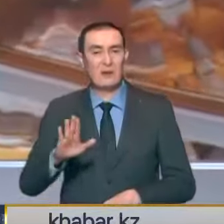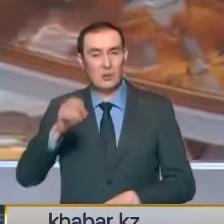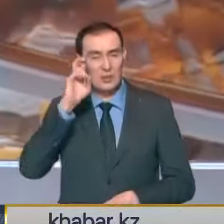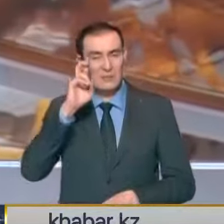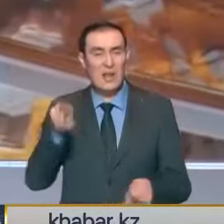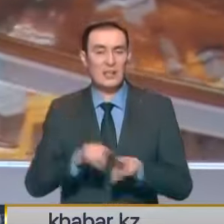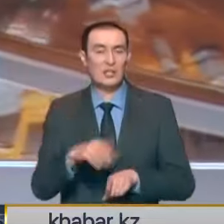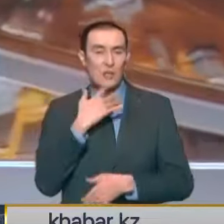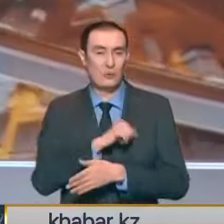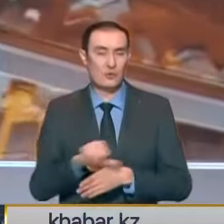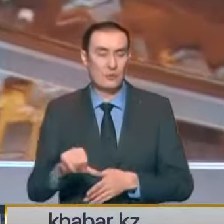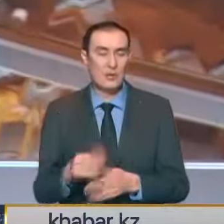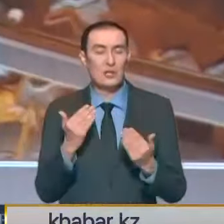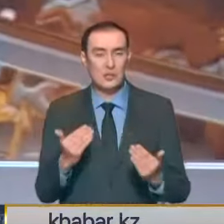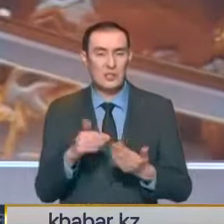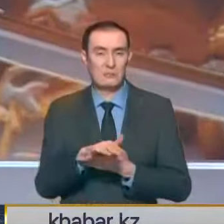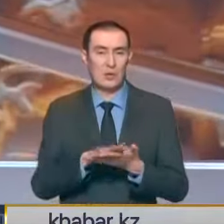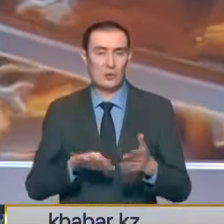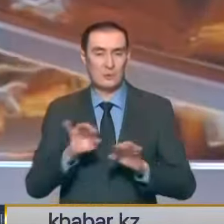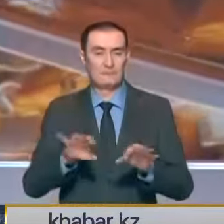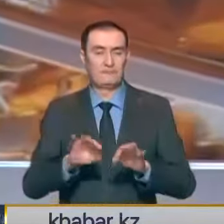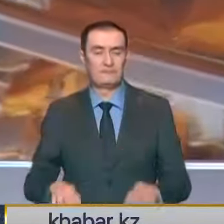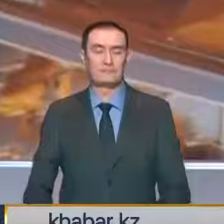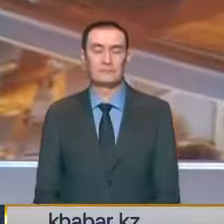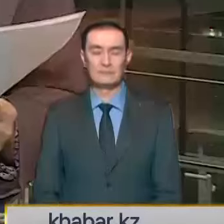страны и за рубежом. Айгуль Мантаева продолжит тему.